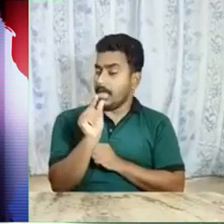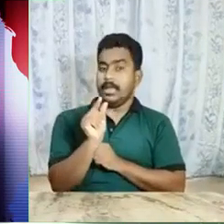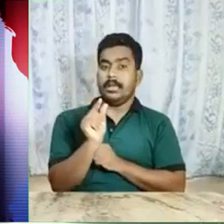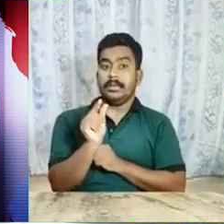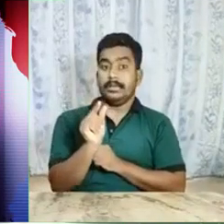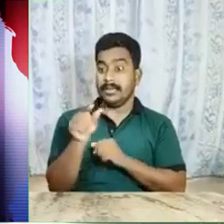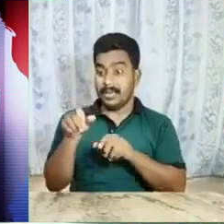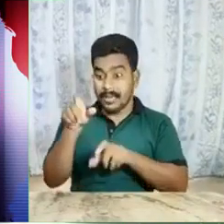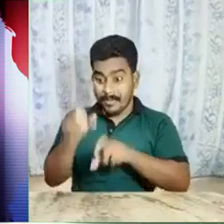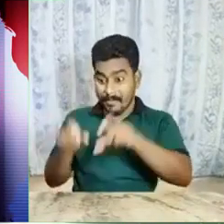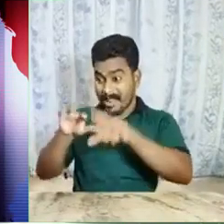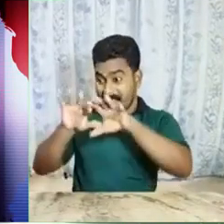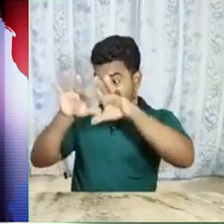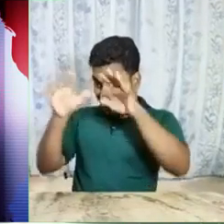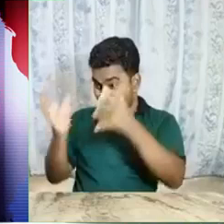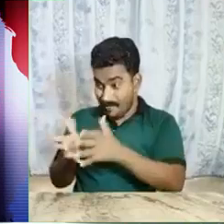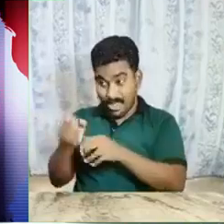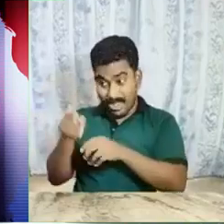എംബസികളും